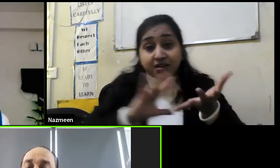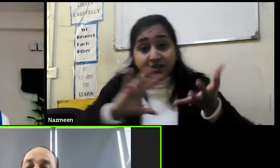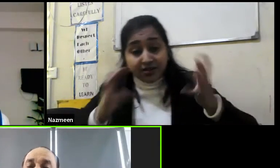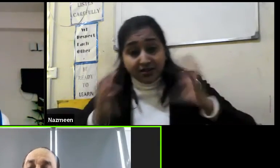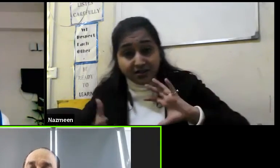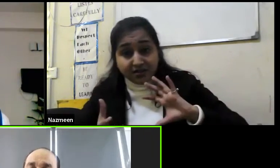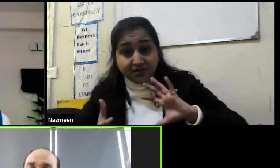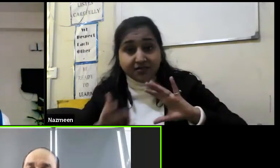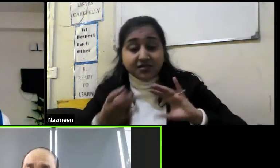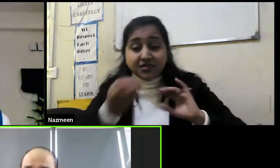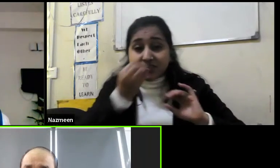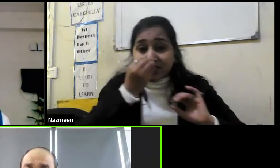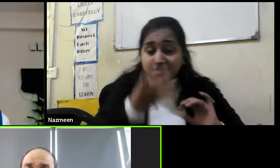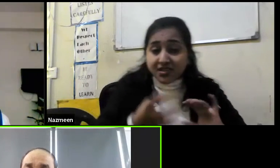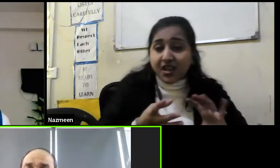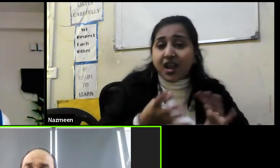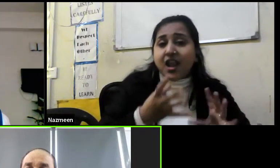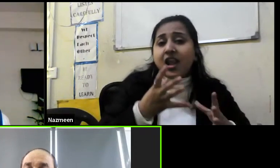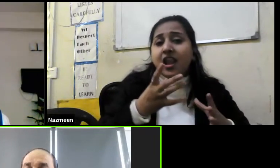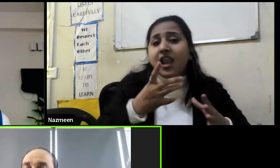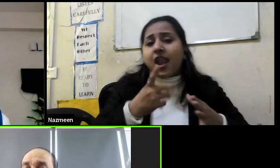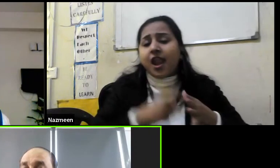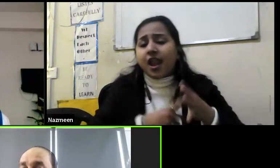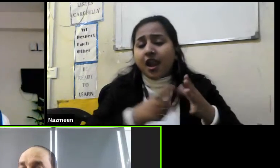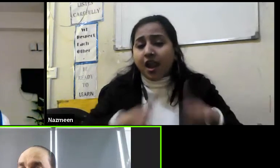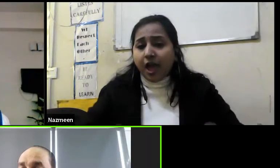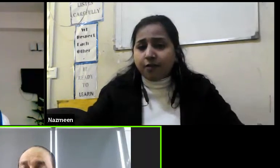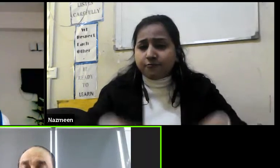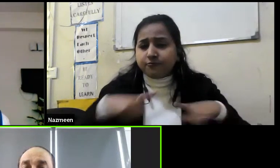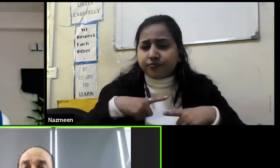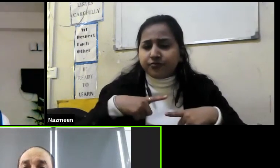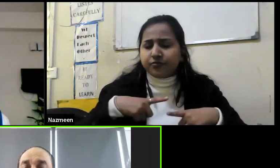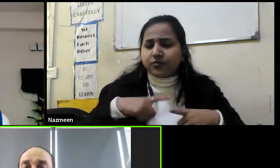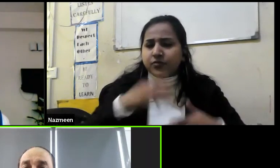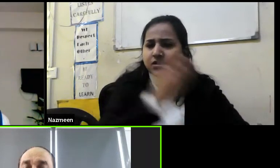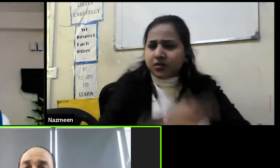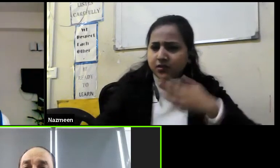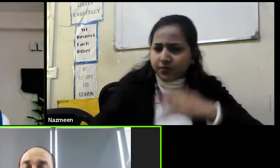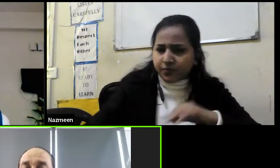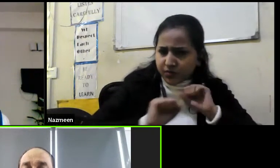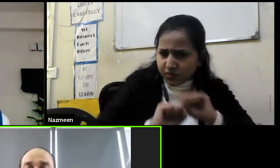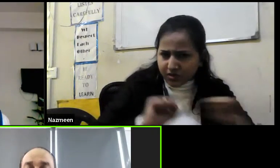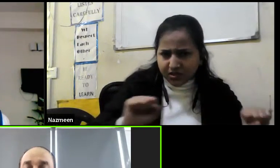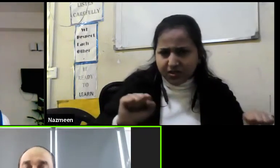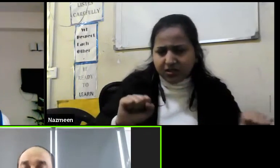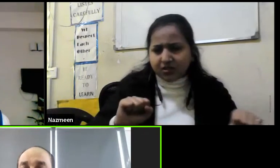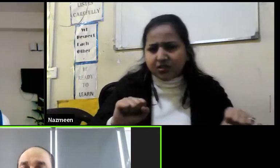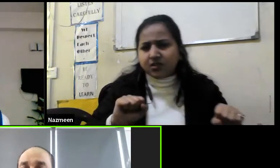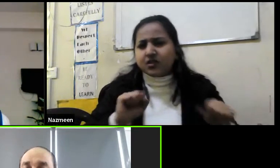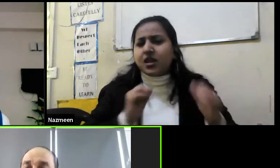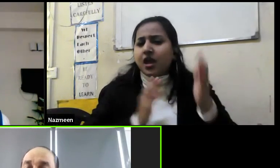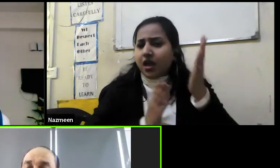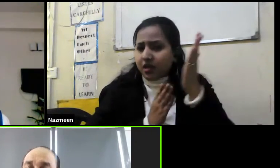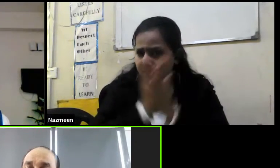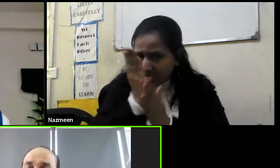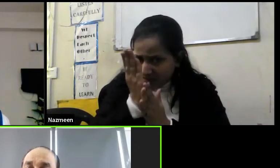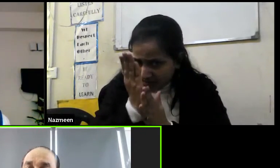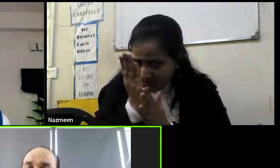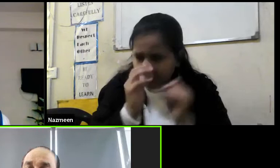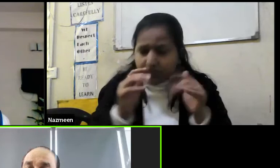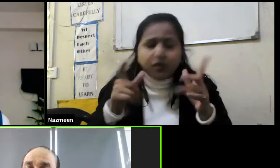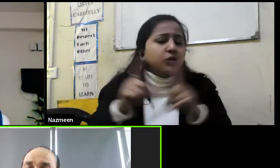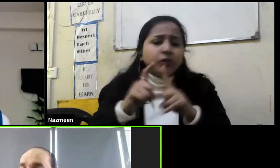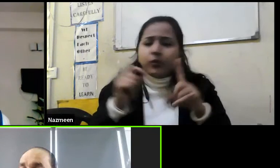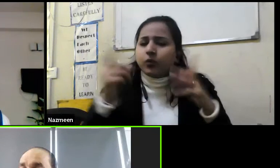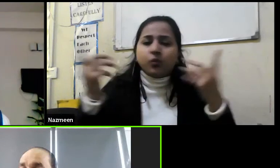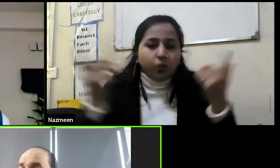ease the life of divyangs. उसके लिए काफी accessibility के लिए क्या कर सकते